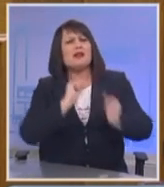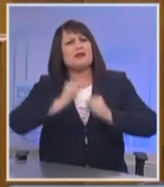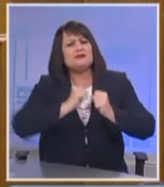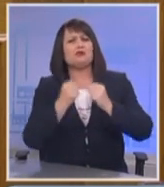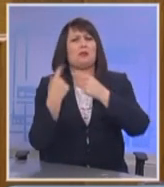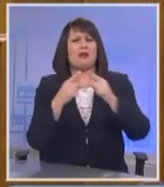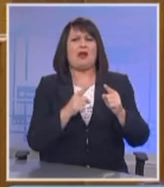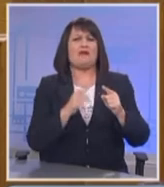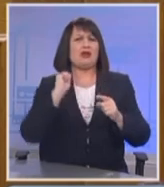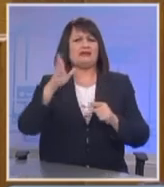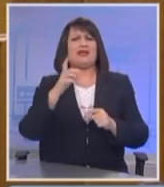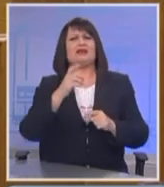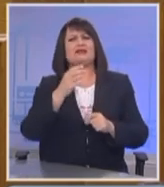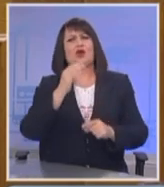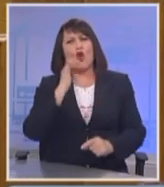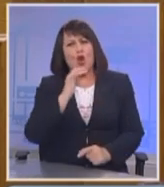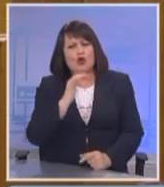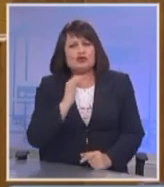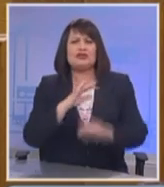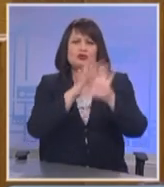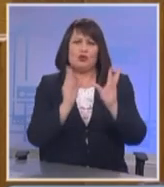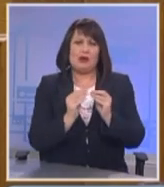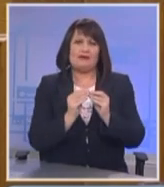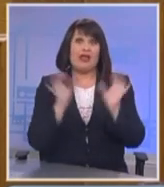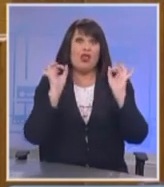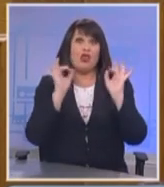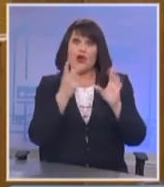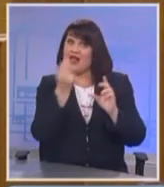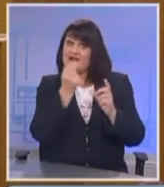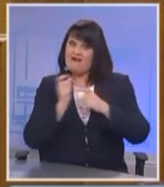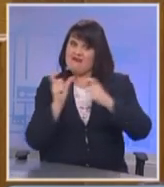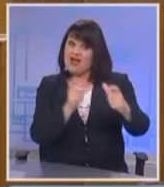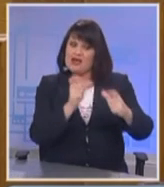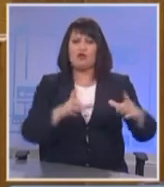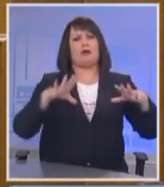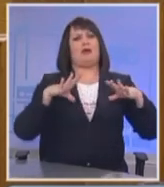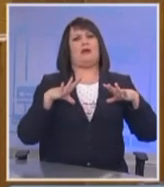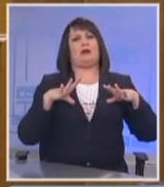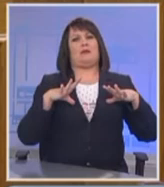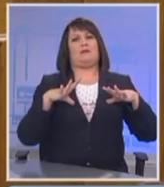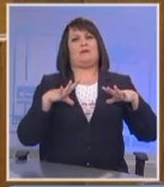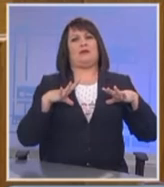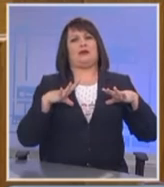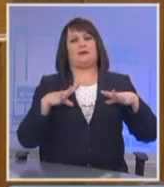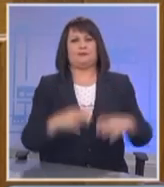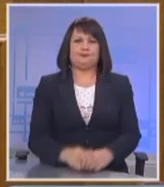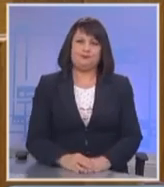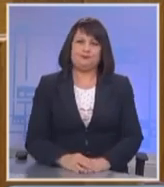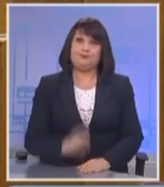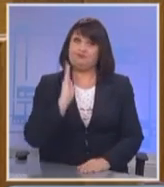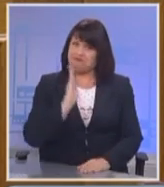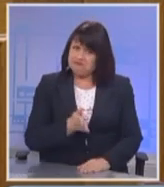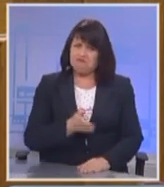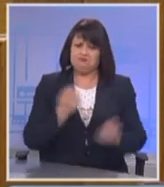δραστηριότητες, ξένες γλώσσες, με παράλληλη δωρεάν σύντηση και ανάπαυση. Ενώ θα μπορούν να αξιοποιούν τις δομές